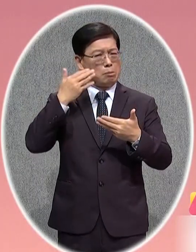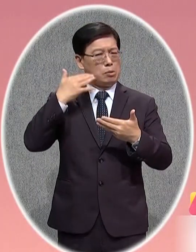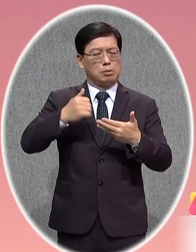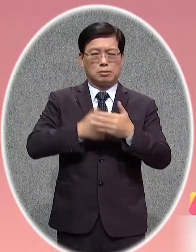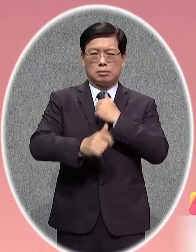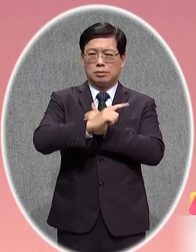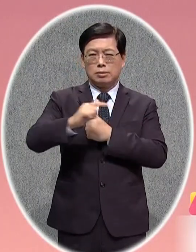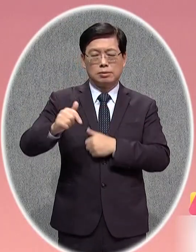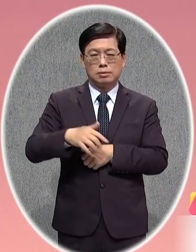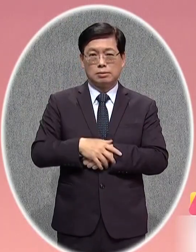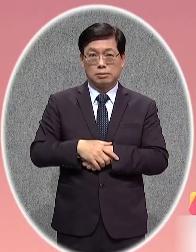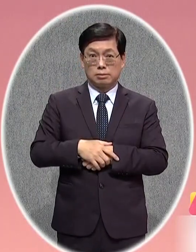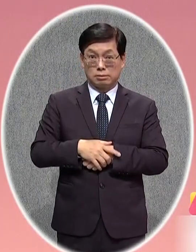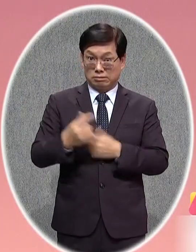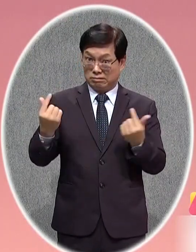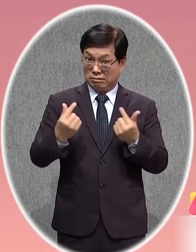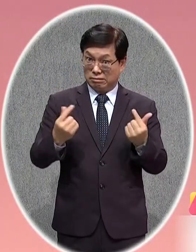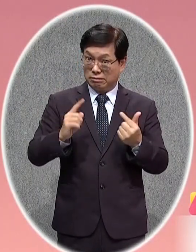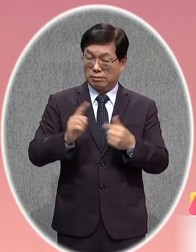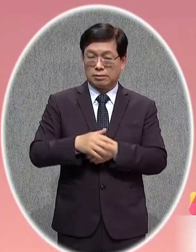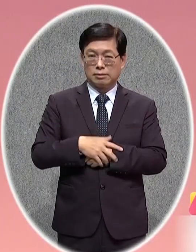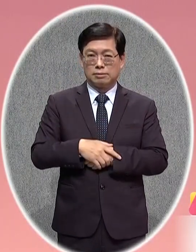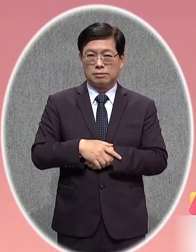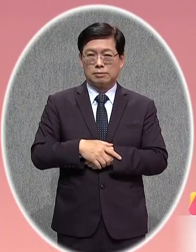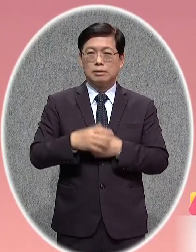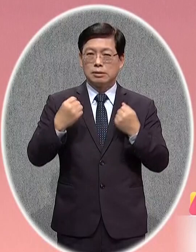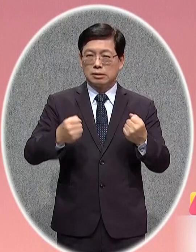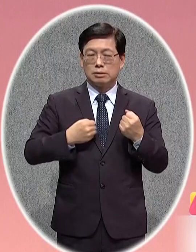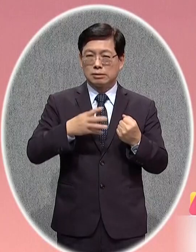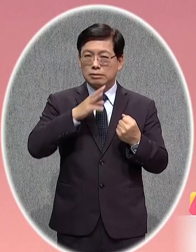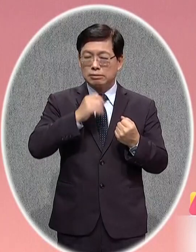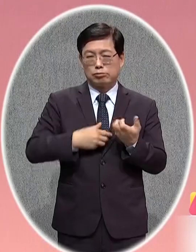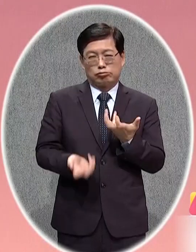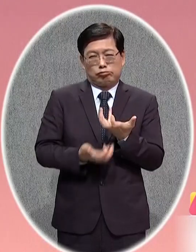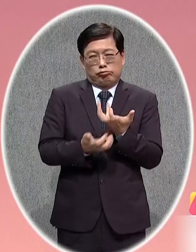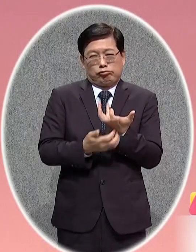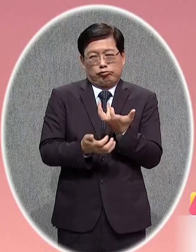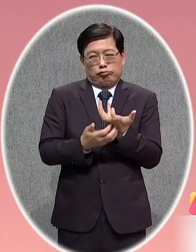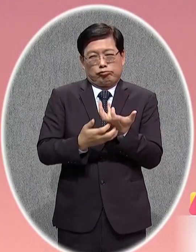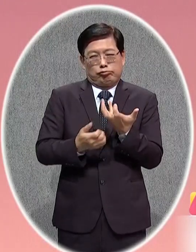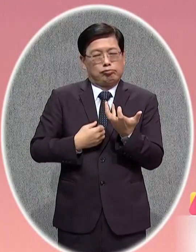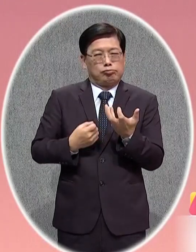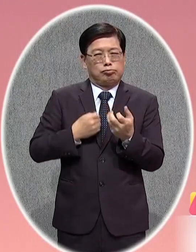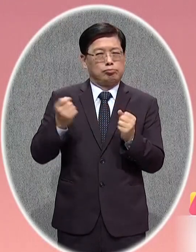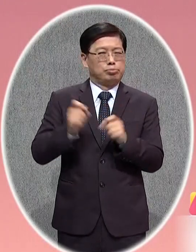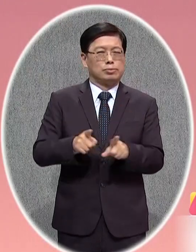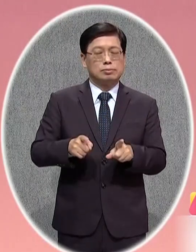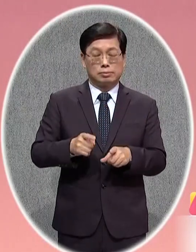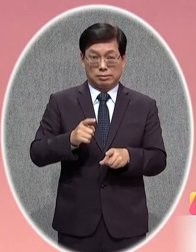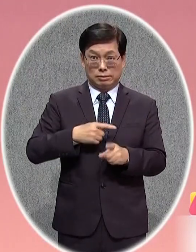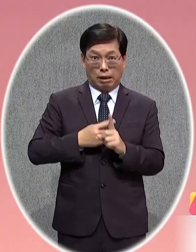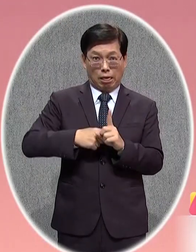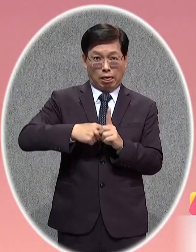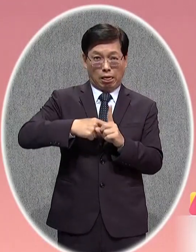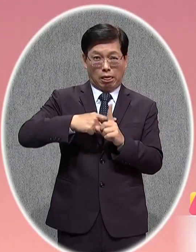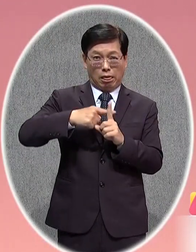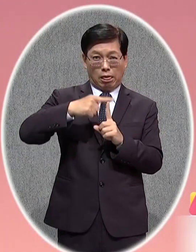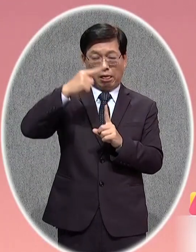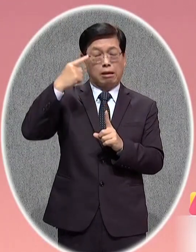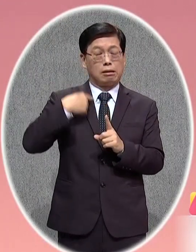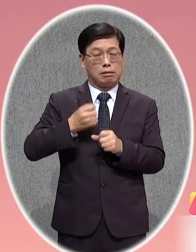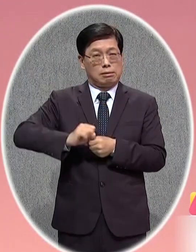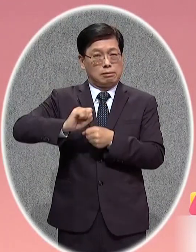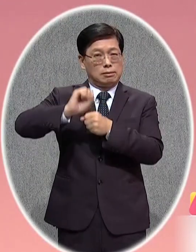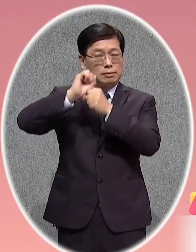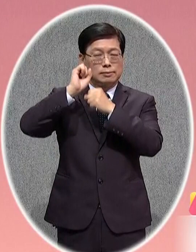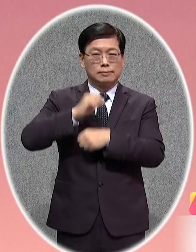生物，它形同是一个三阶海鲜锅的状况吧。它的温度这样子持续的都是在提